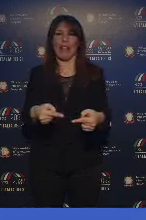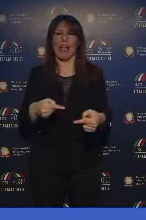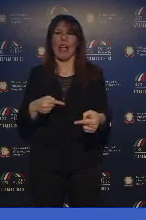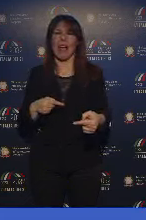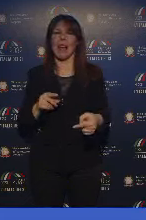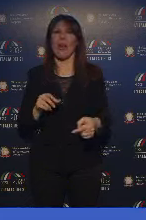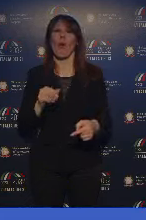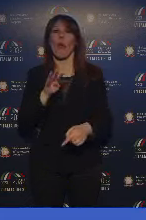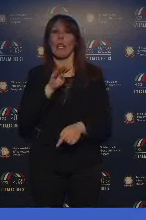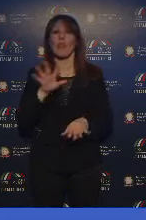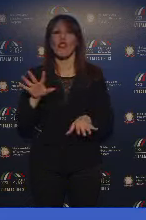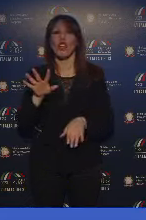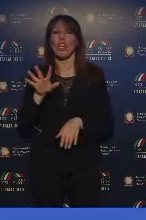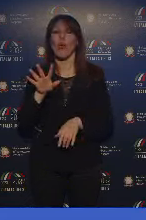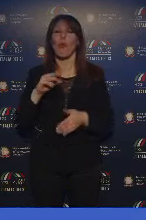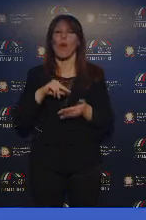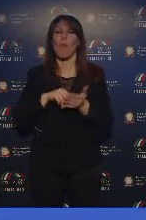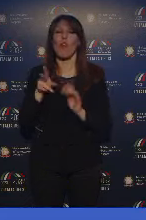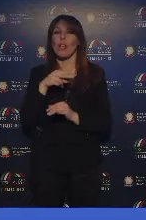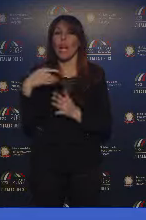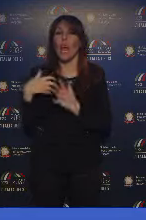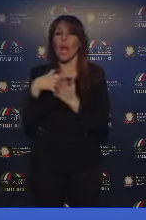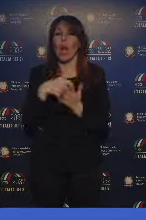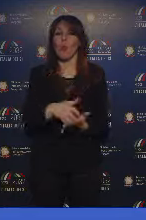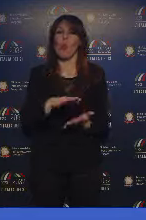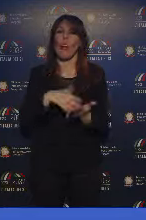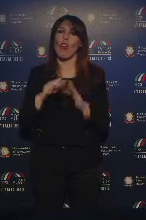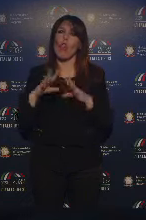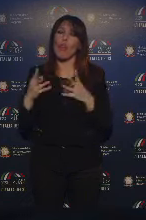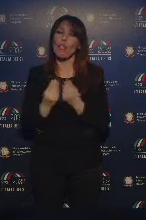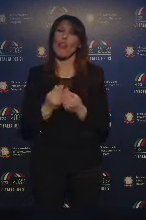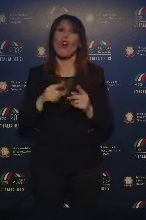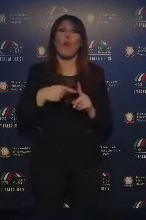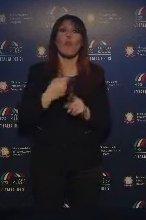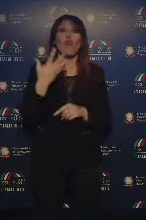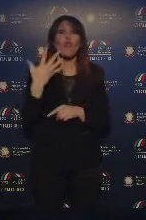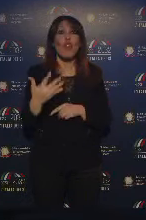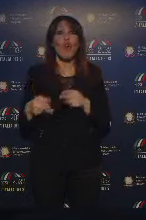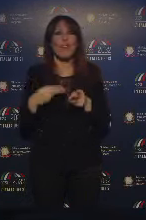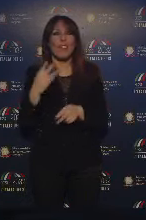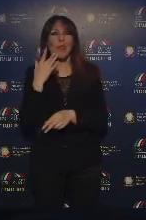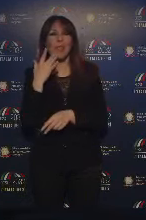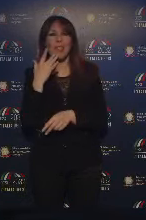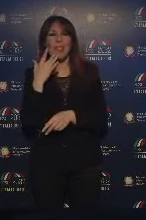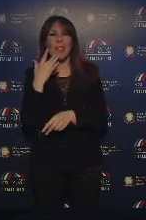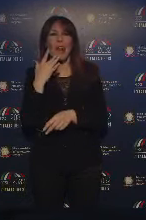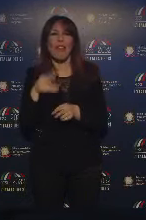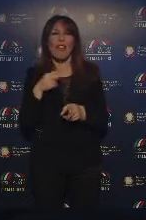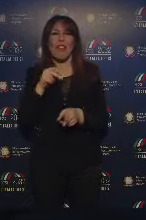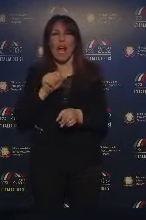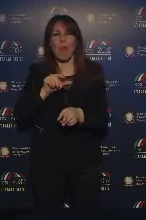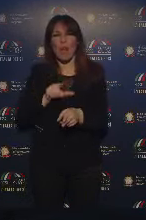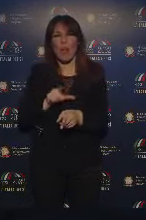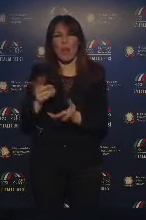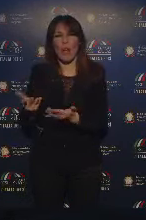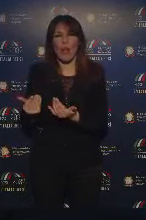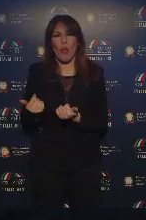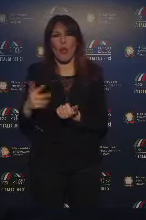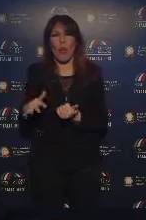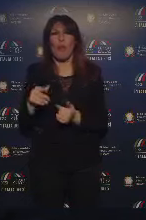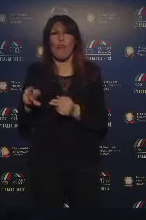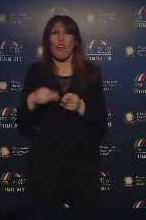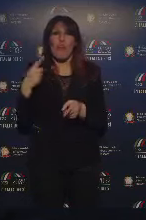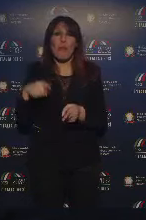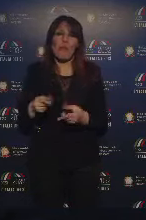valore complessivo e cinque treni a batteria acquistati dalle ferrovie apul lucane che ringrazio per lo ospitalità